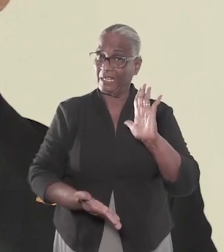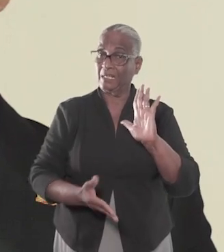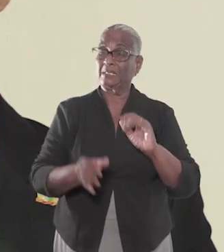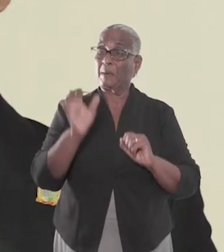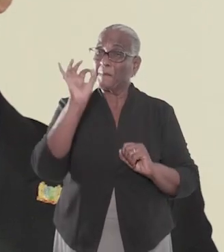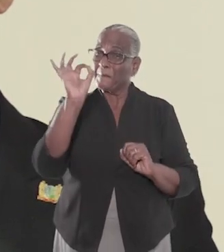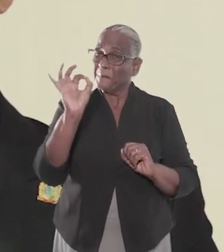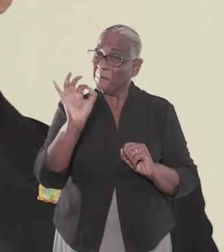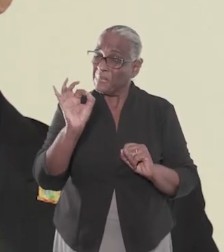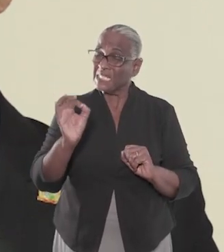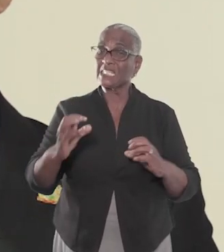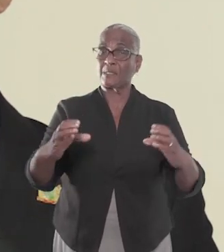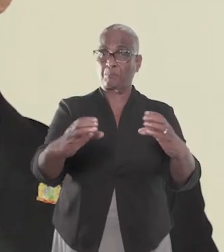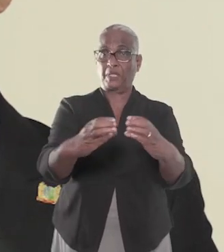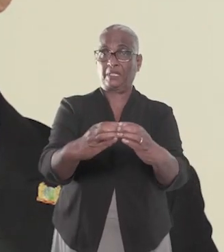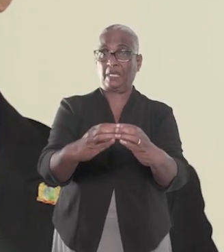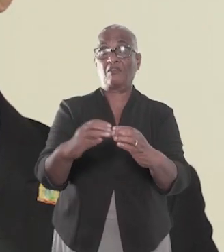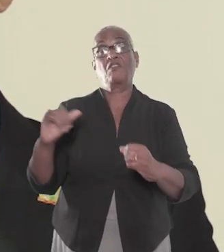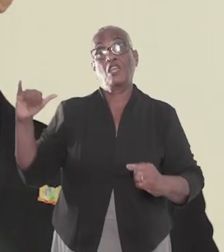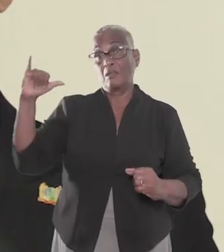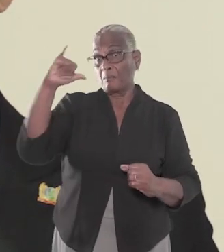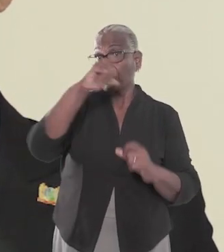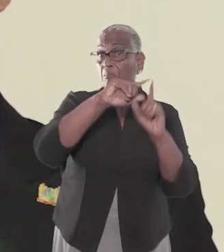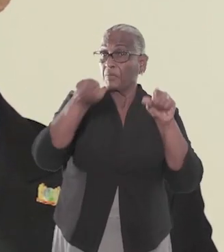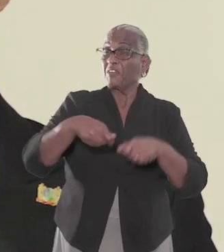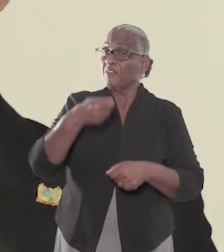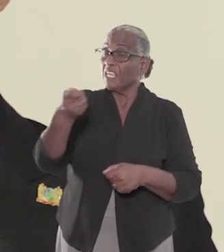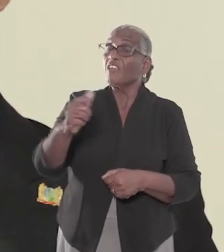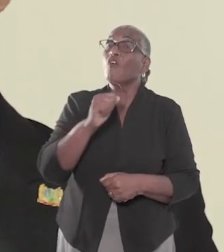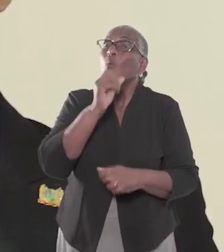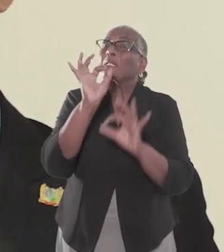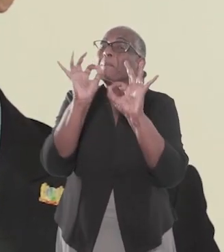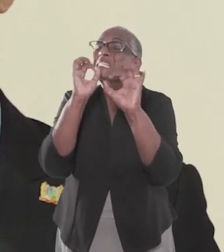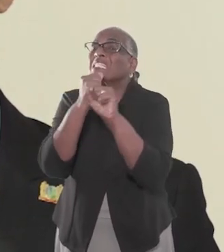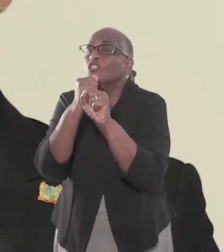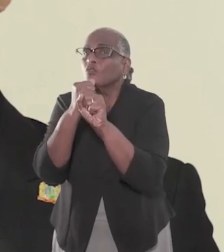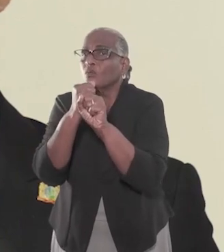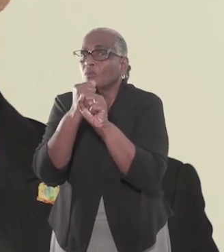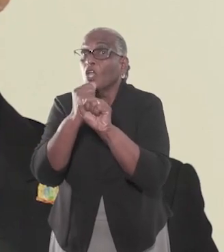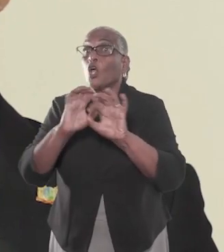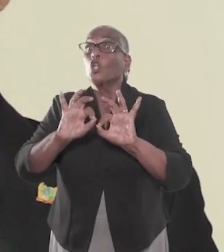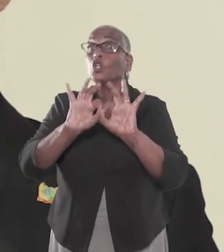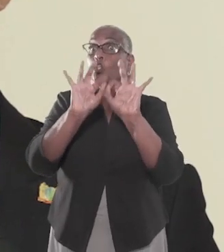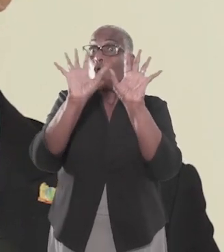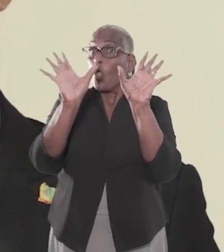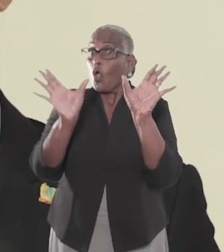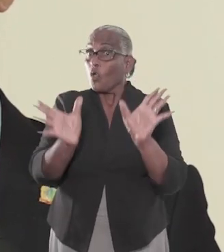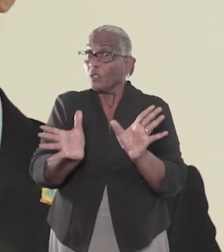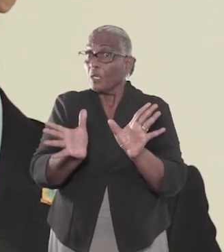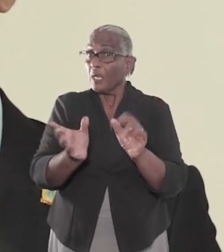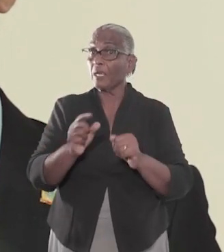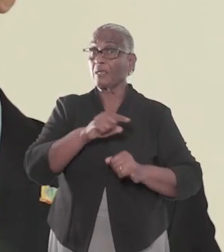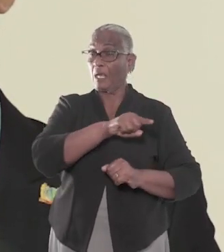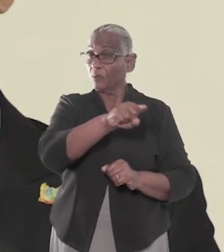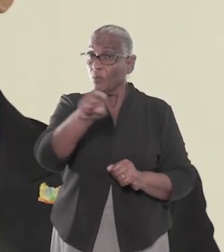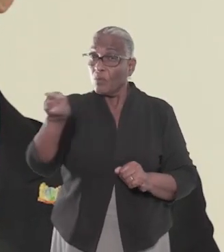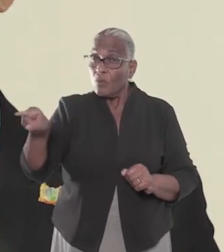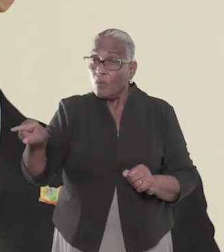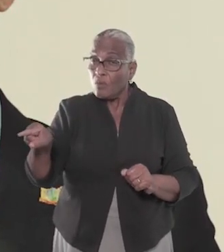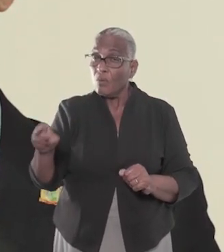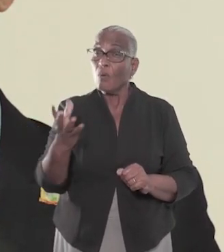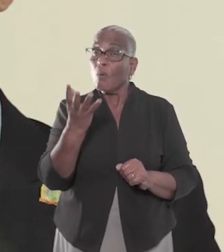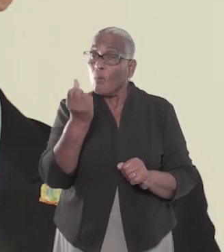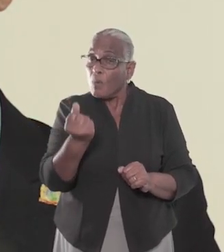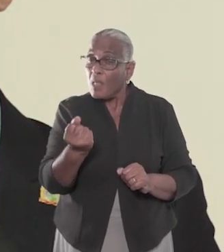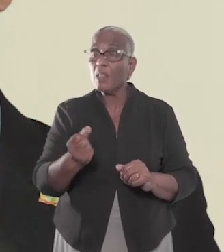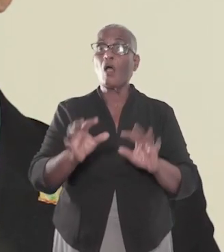wordt verstrekt aan de desbetreffende actoren in de luchtvaartsector. Het mag duidelijk zijn dat de regering u in de